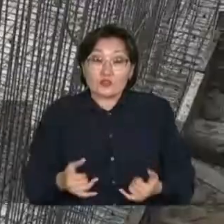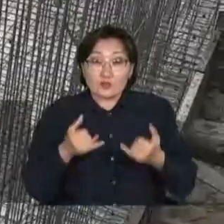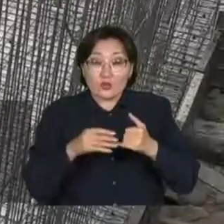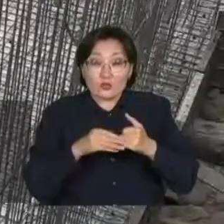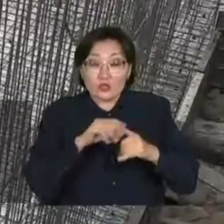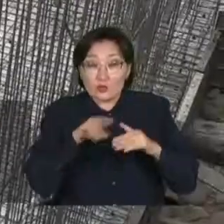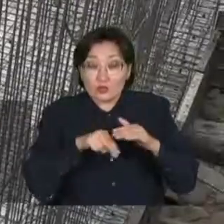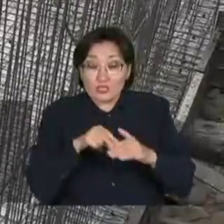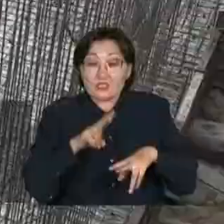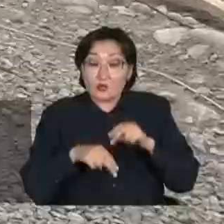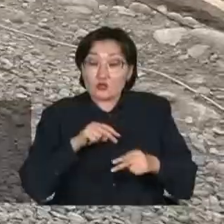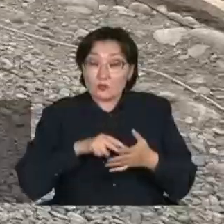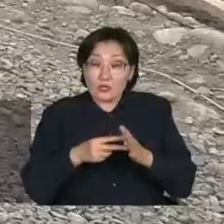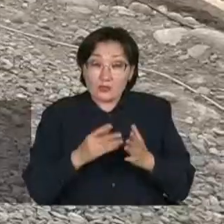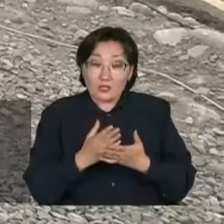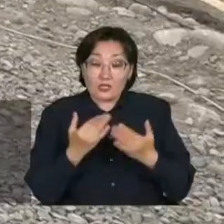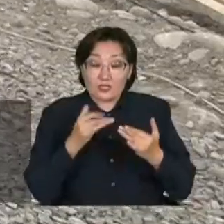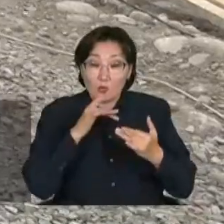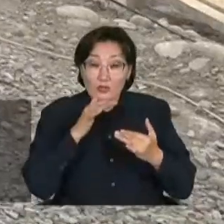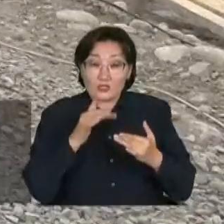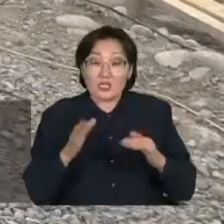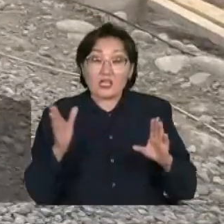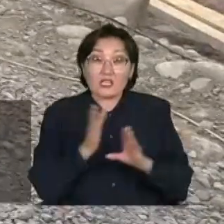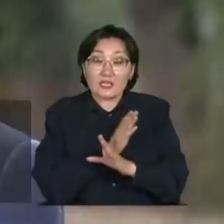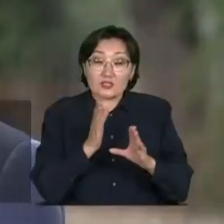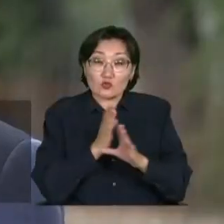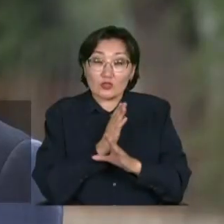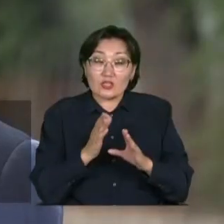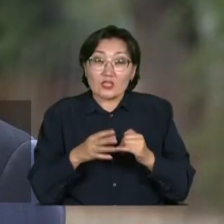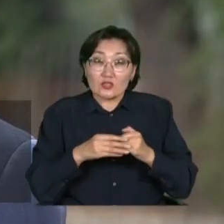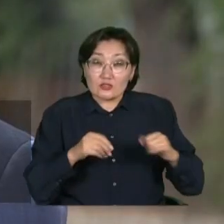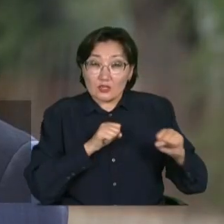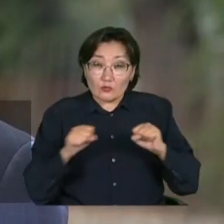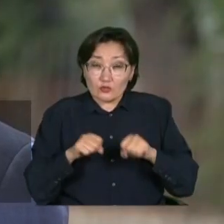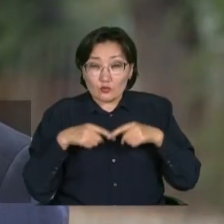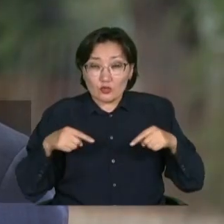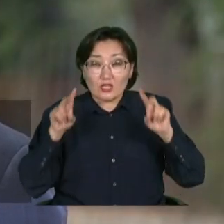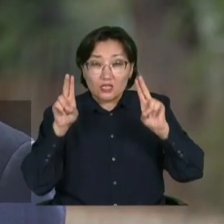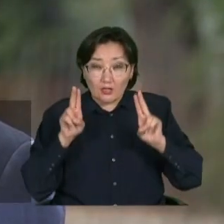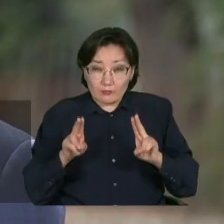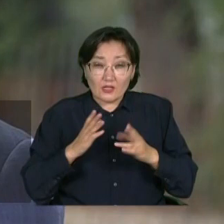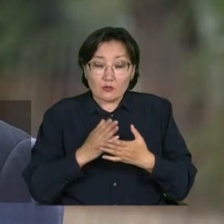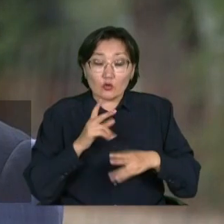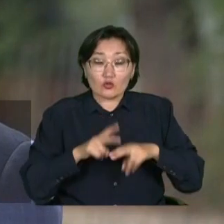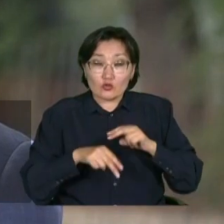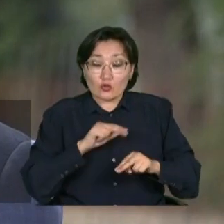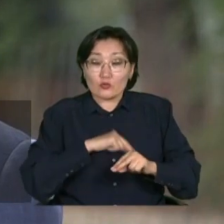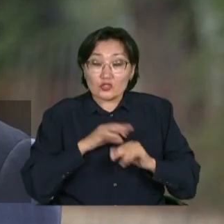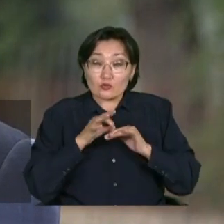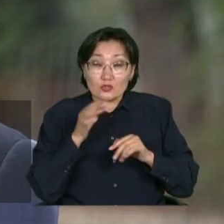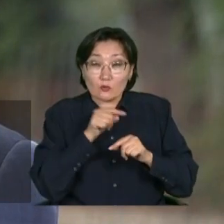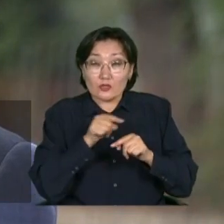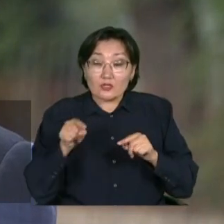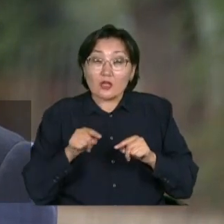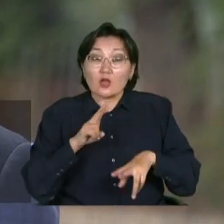жертөле салу жоспарланған. Қазіргі уақытта экологиялық, сейсмикалық әртүрлі талаптар бар ғой құрылыста. Сол құрылыс